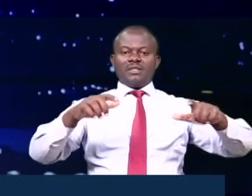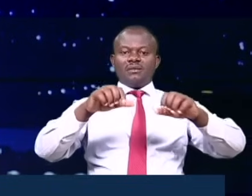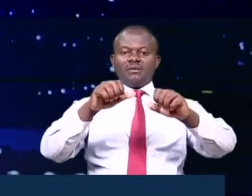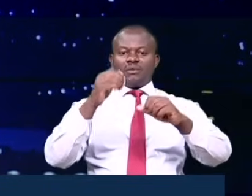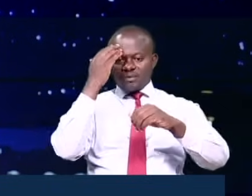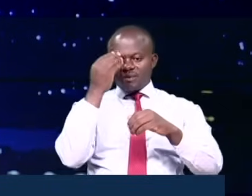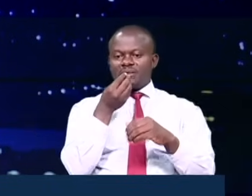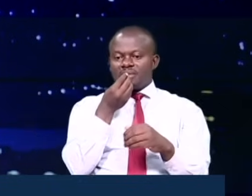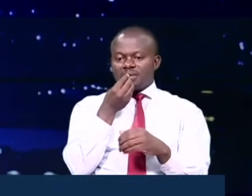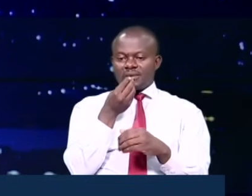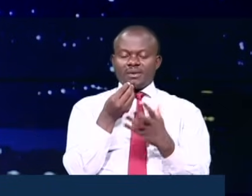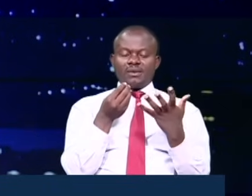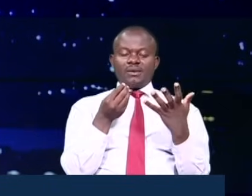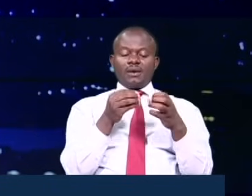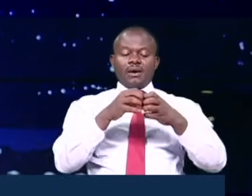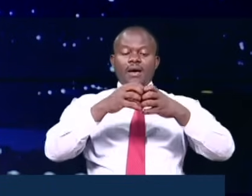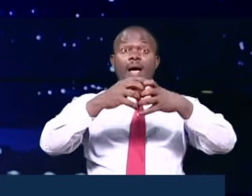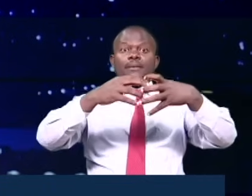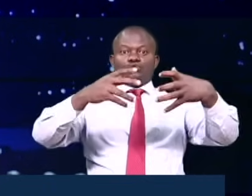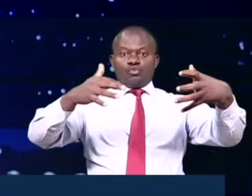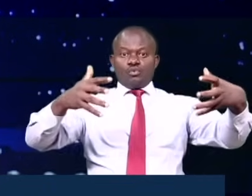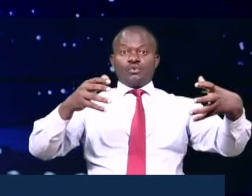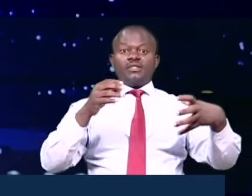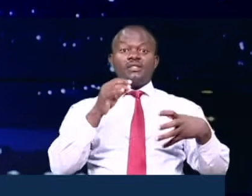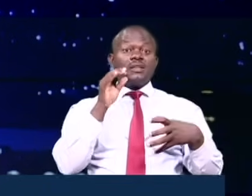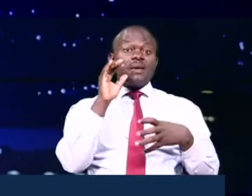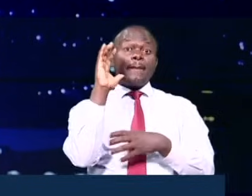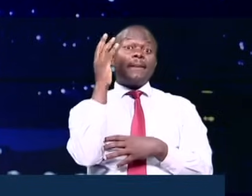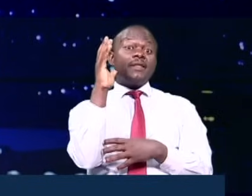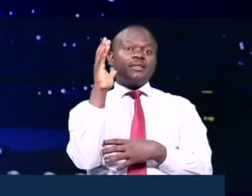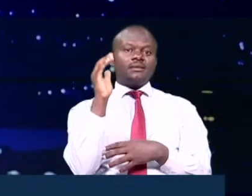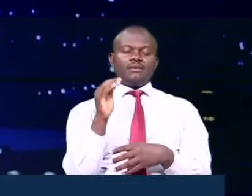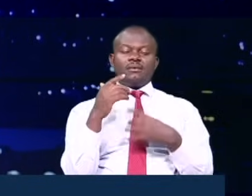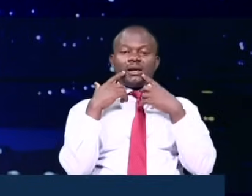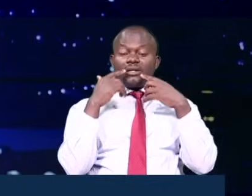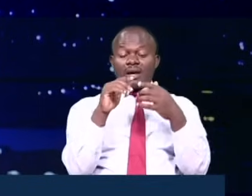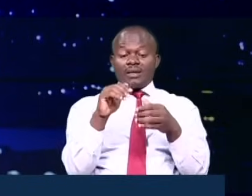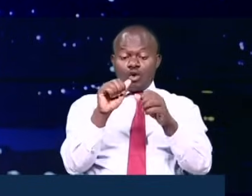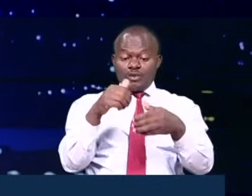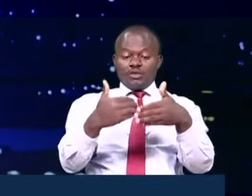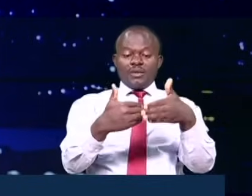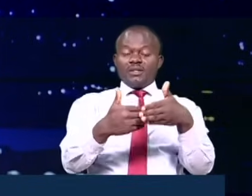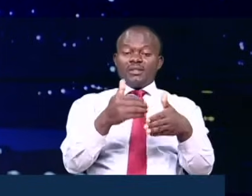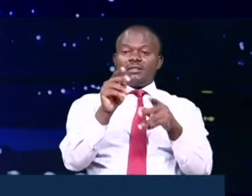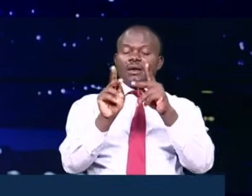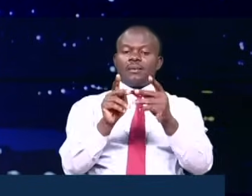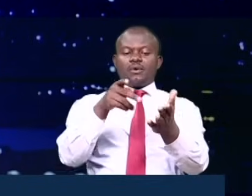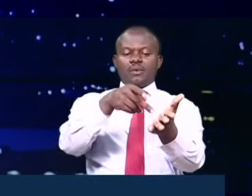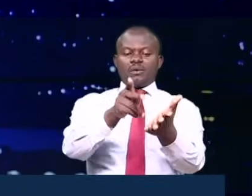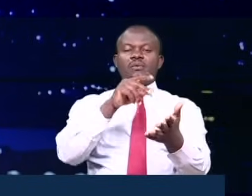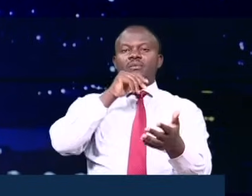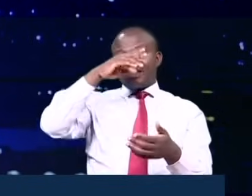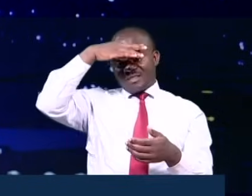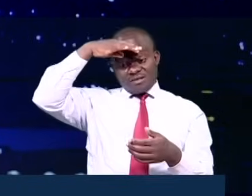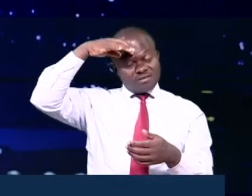n'ibiribwa abari abatubuzi rero b'ibiti bo bavuga ko aho bishoboka babyegereza abaturage bakabigura